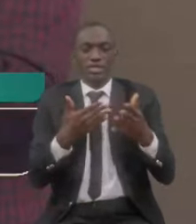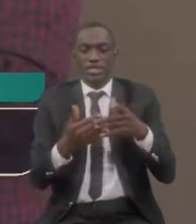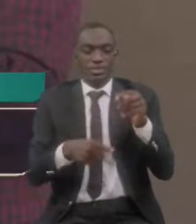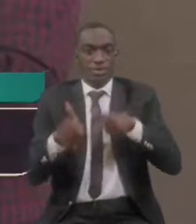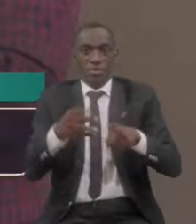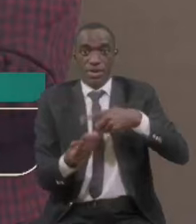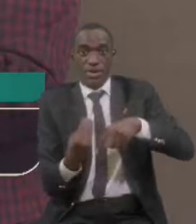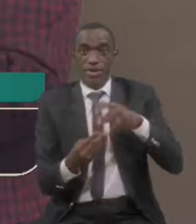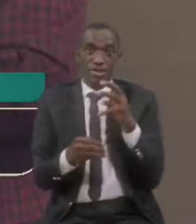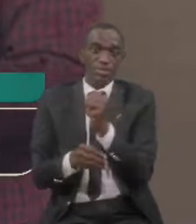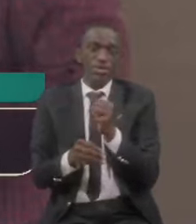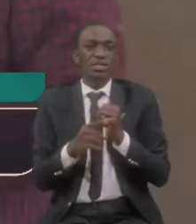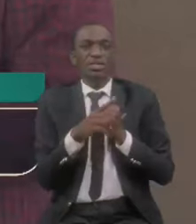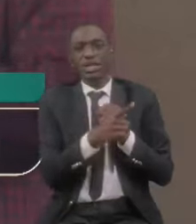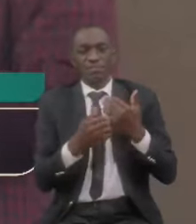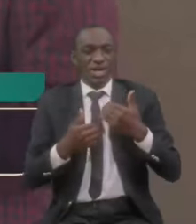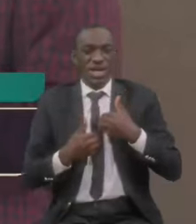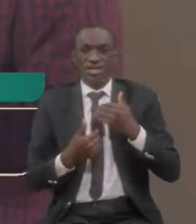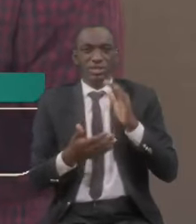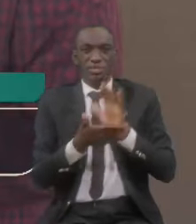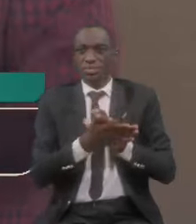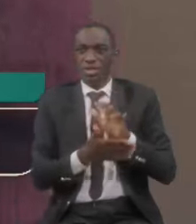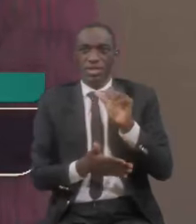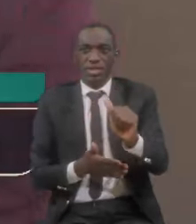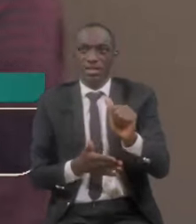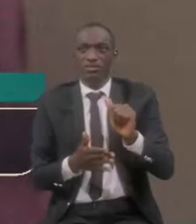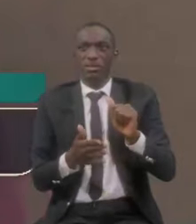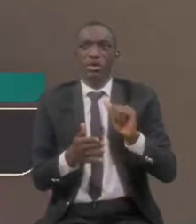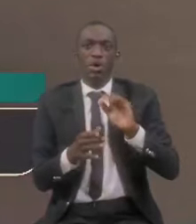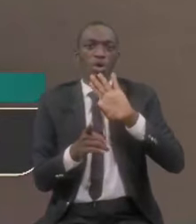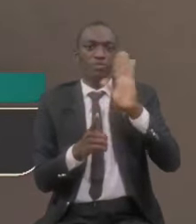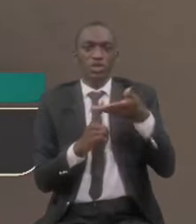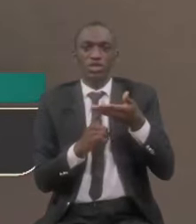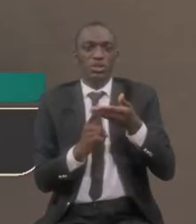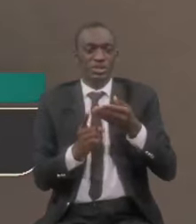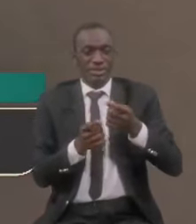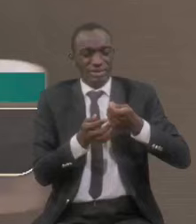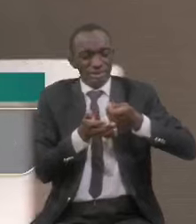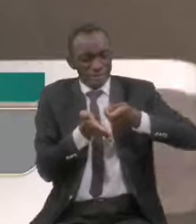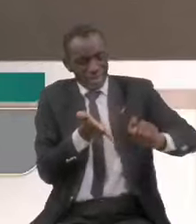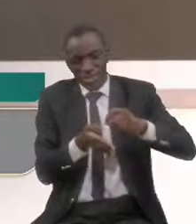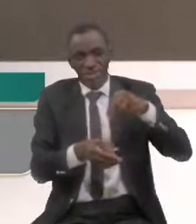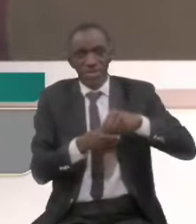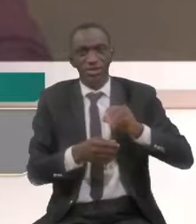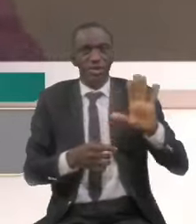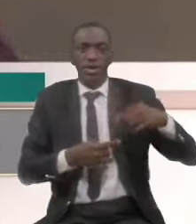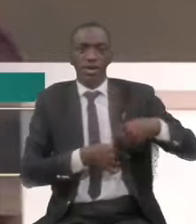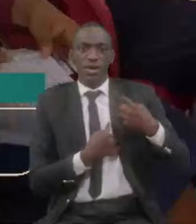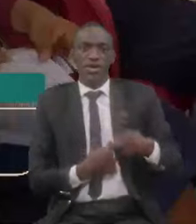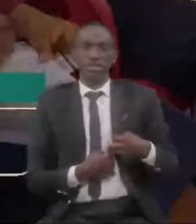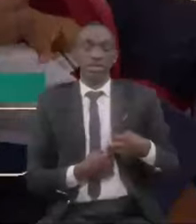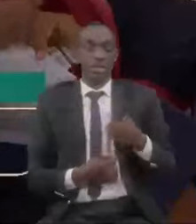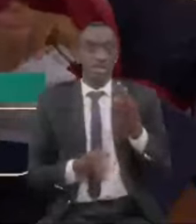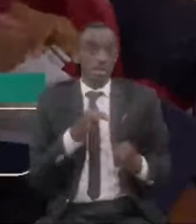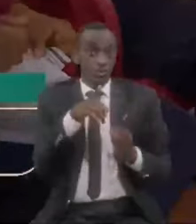sa conviction qui était gravée en lui. Maintenir la conviction gravée en soi. Si tu veux